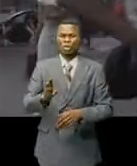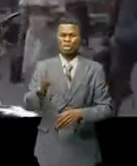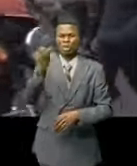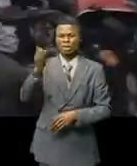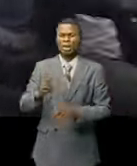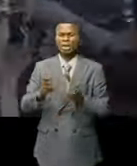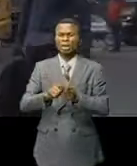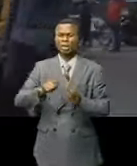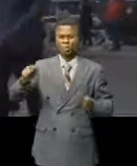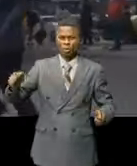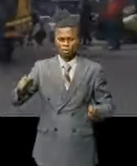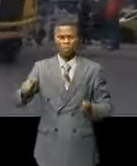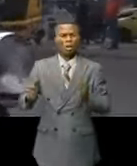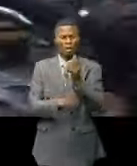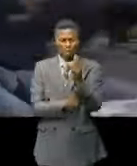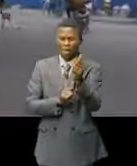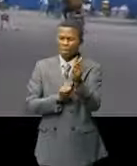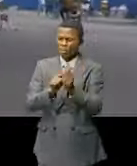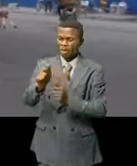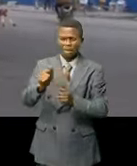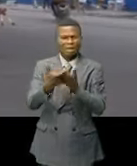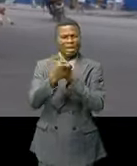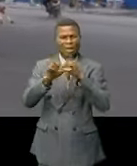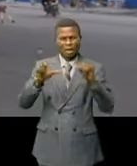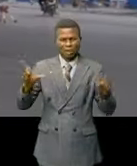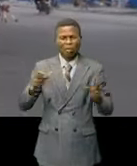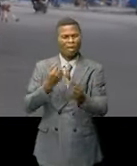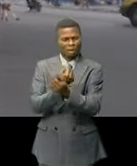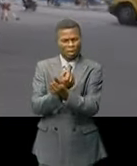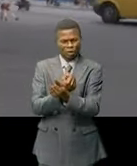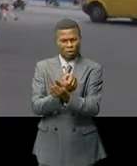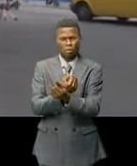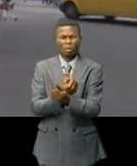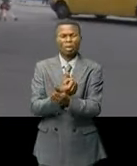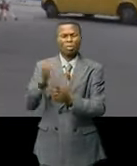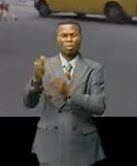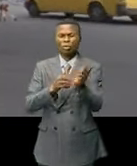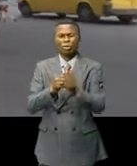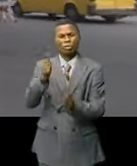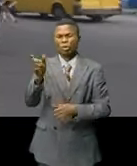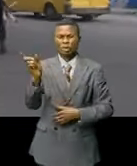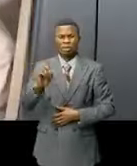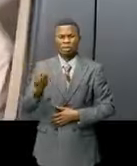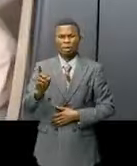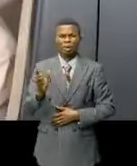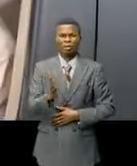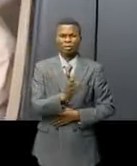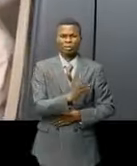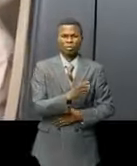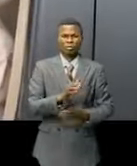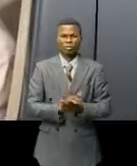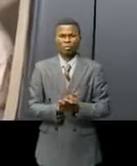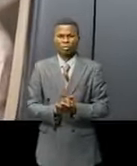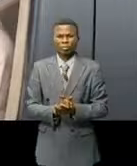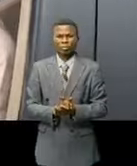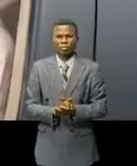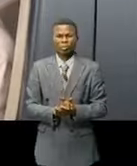inauguré, les usagers sont appelés au respect pour maintenir l'ouvrage.